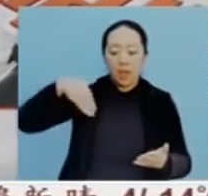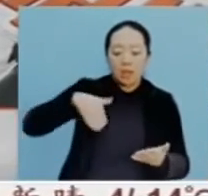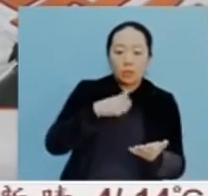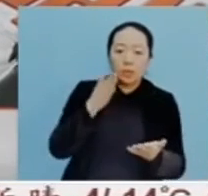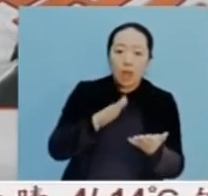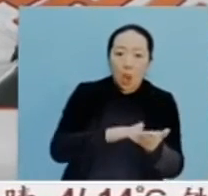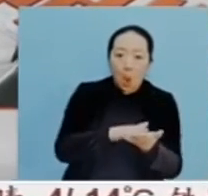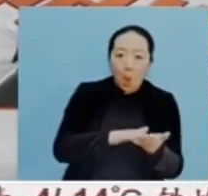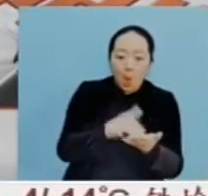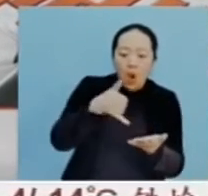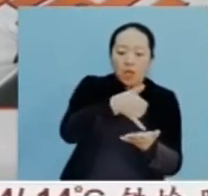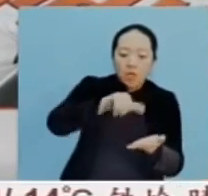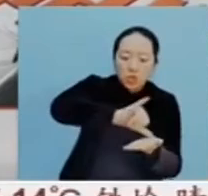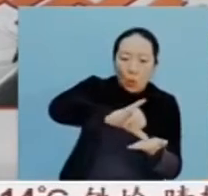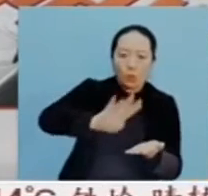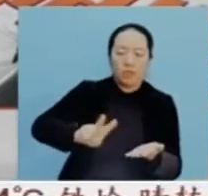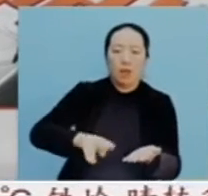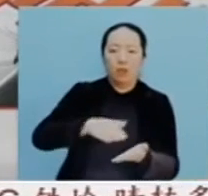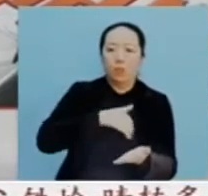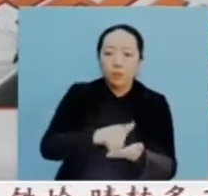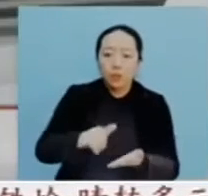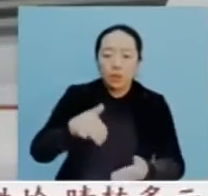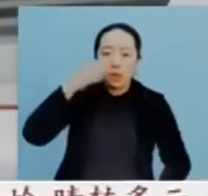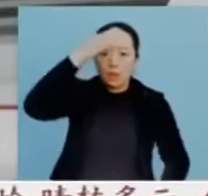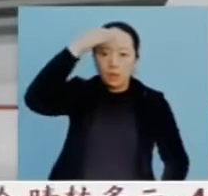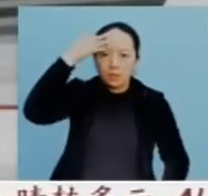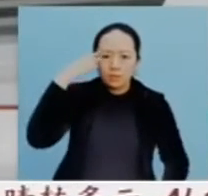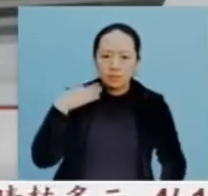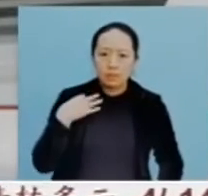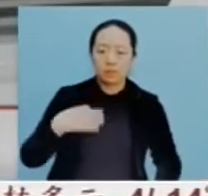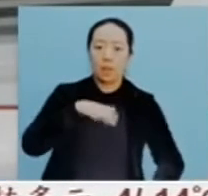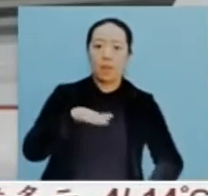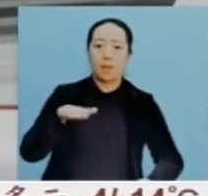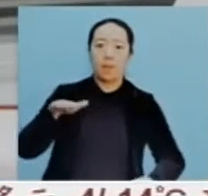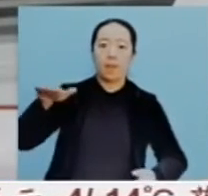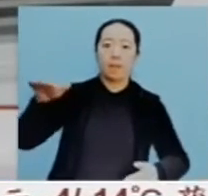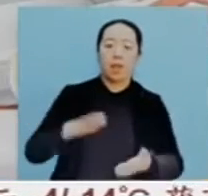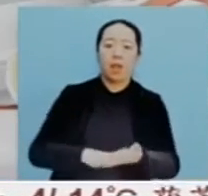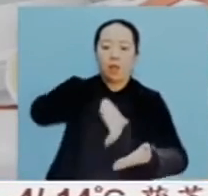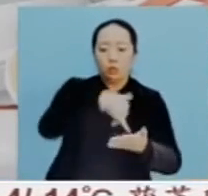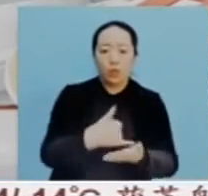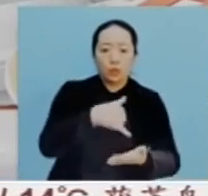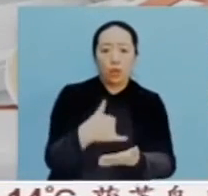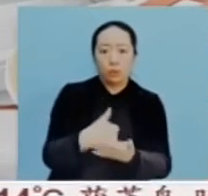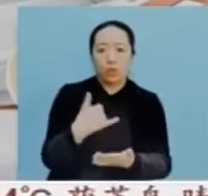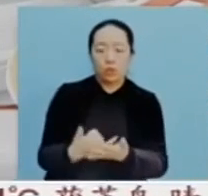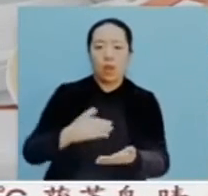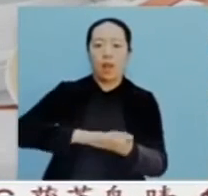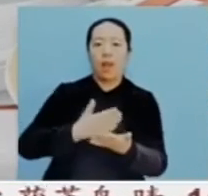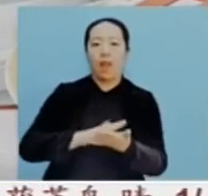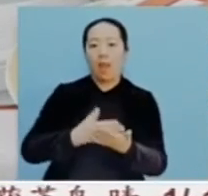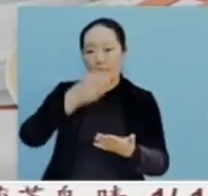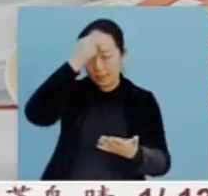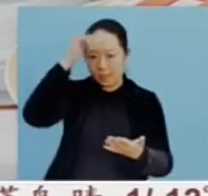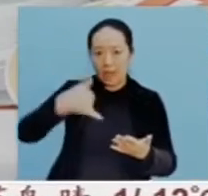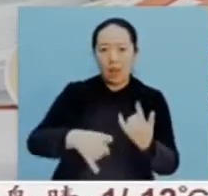是慢慢一步，真的是一步一步摔过来的。因为高山滑雪是个特别容易摔的项目，尤其在小回